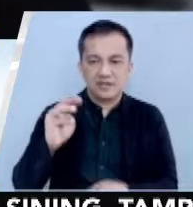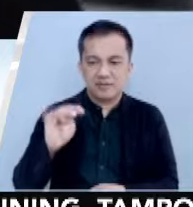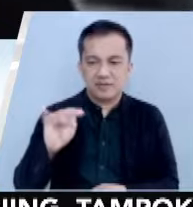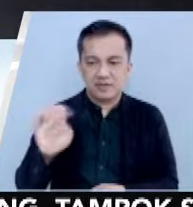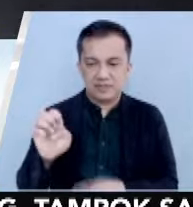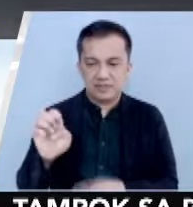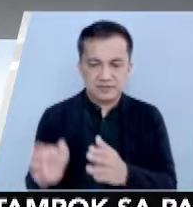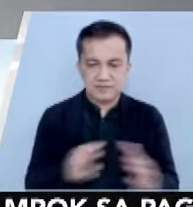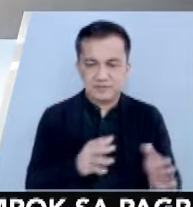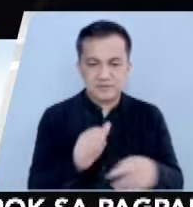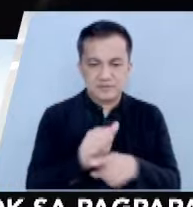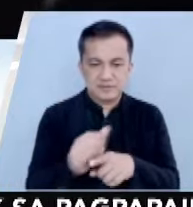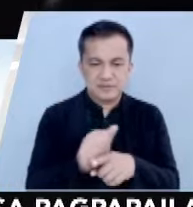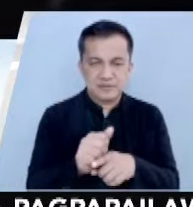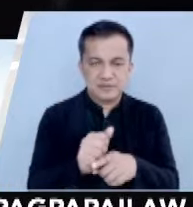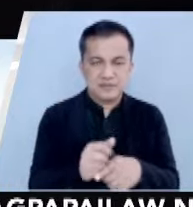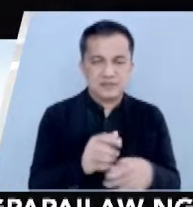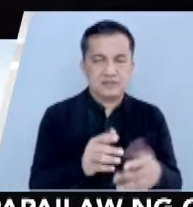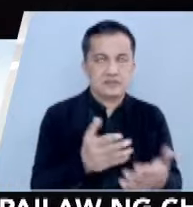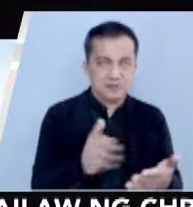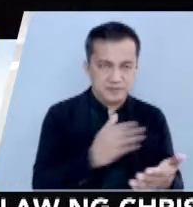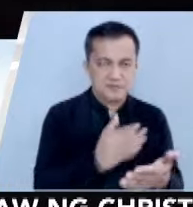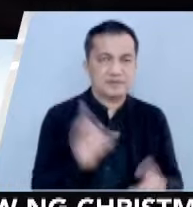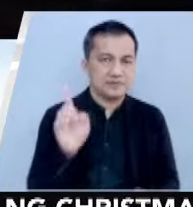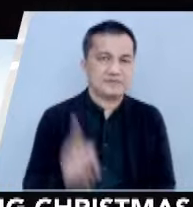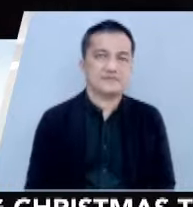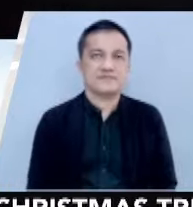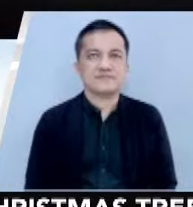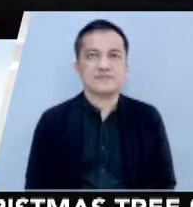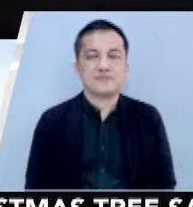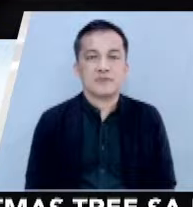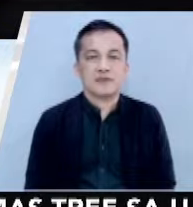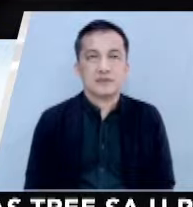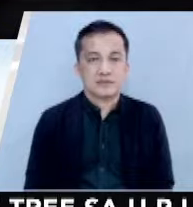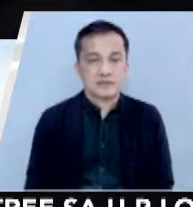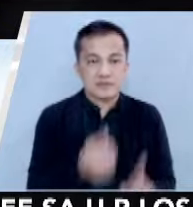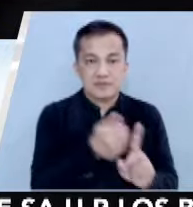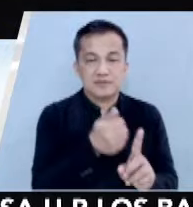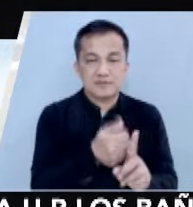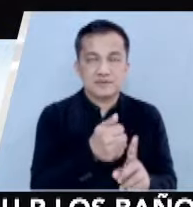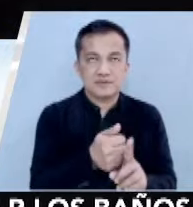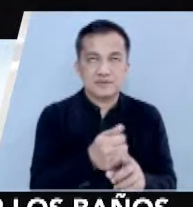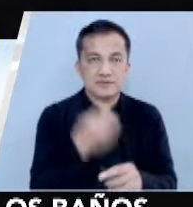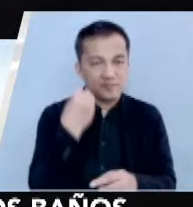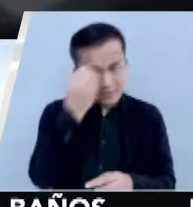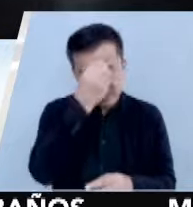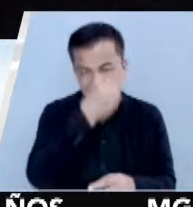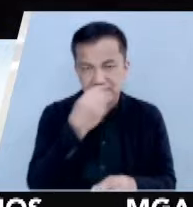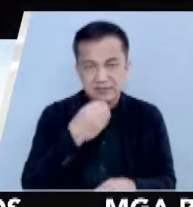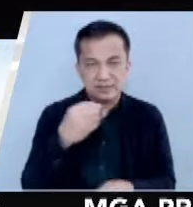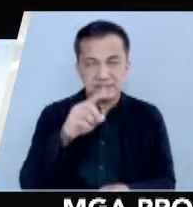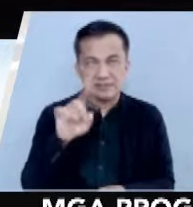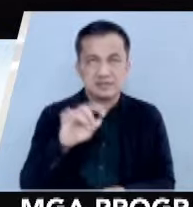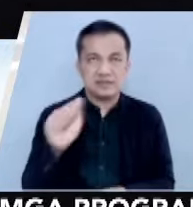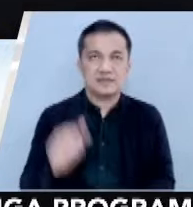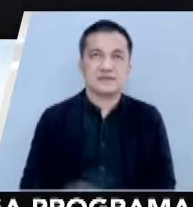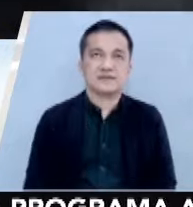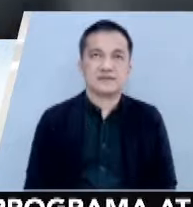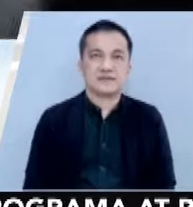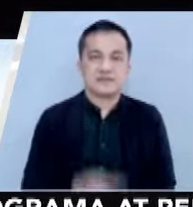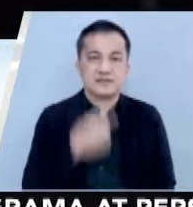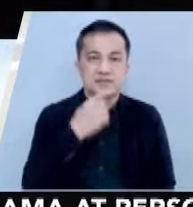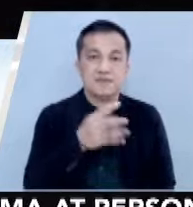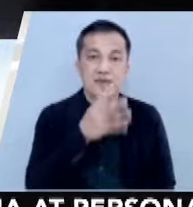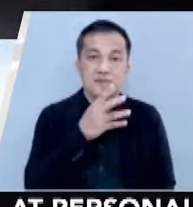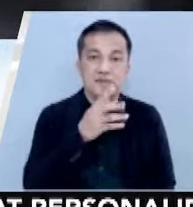sa mismong performance. At siya pa mismo ang nag-makeup kay Zia. Sabi ni Mami Yan, firsts